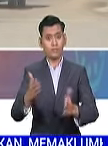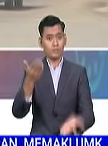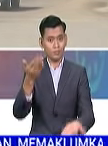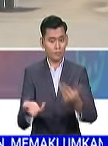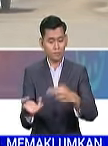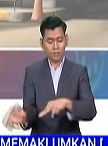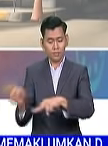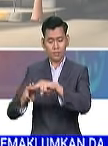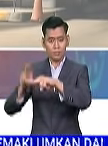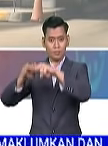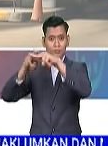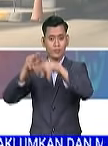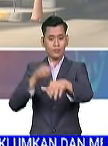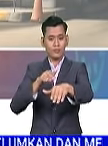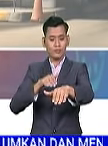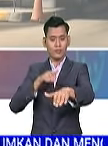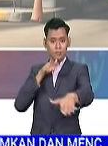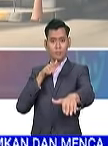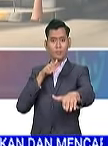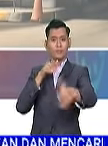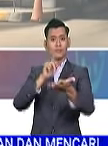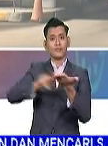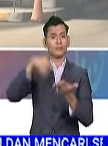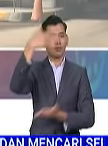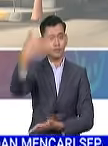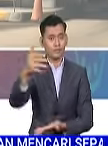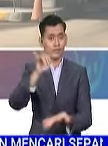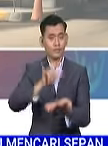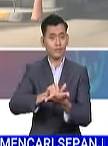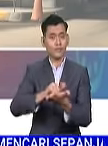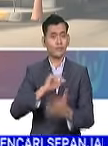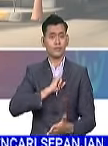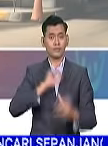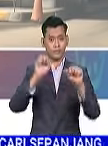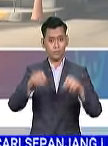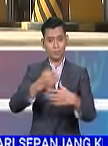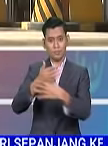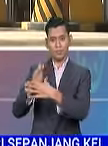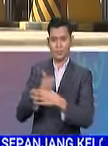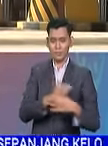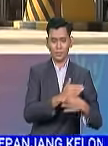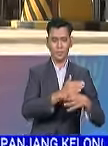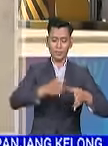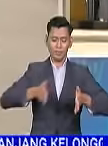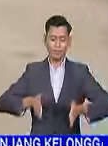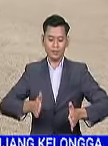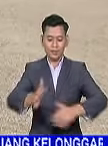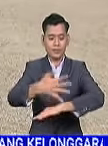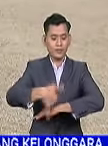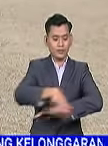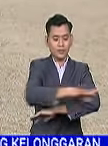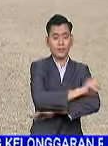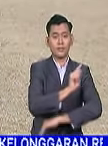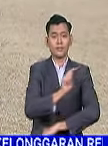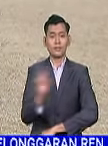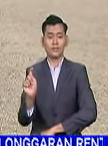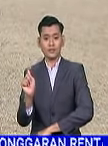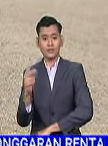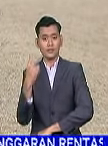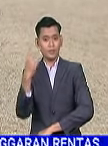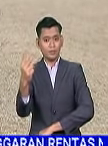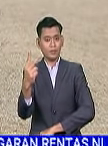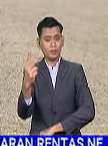Jadi saya kira itu dapat saya kongsikan sepanjang petang ini langsung dari LPT2 di Terengganu untuk perkembangan